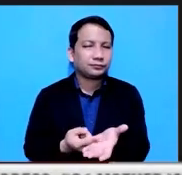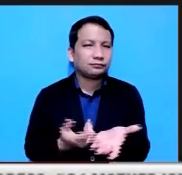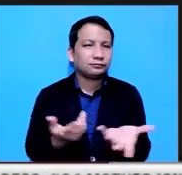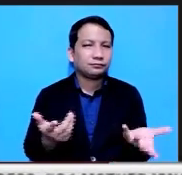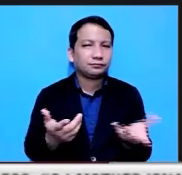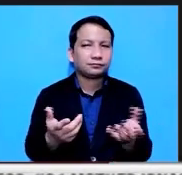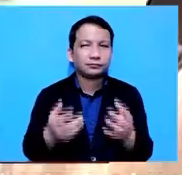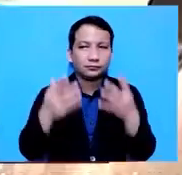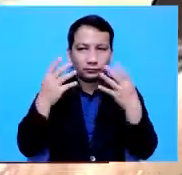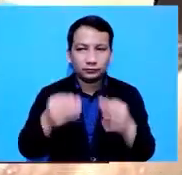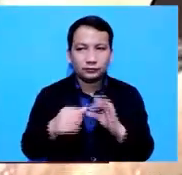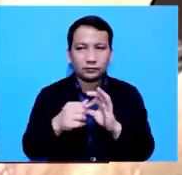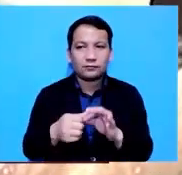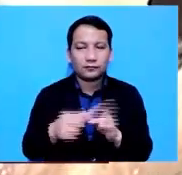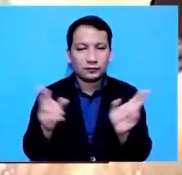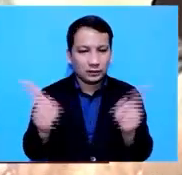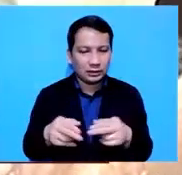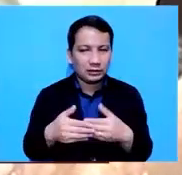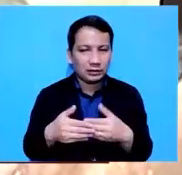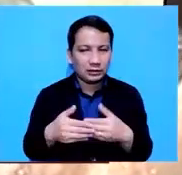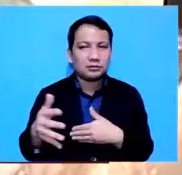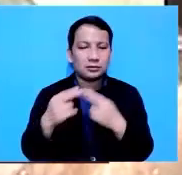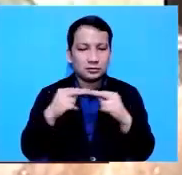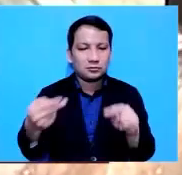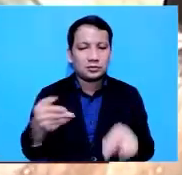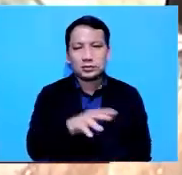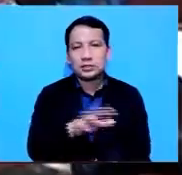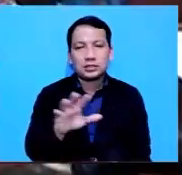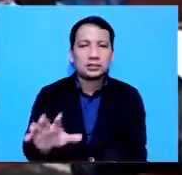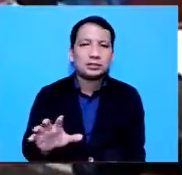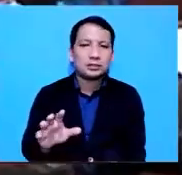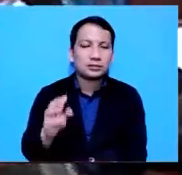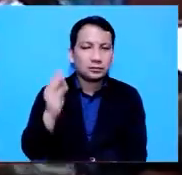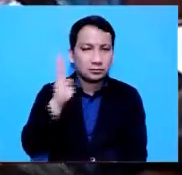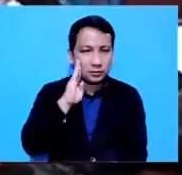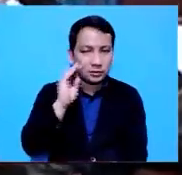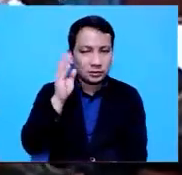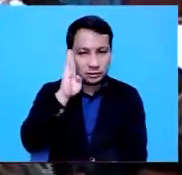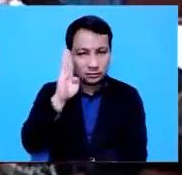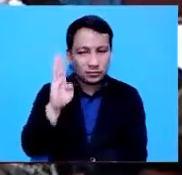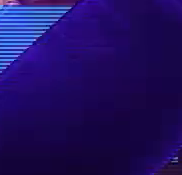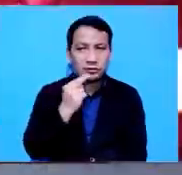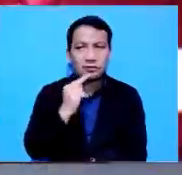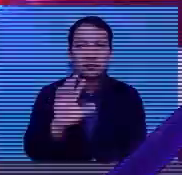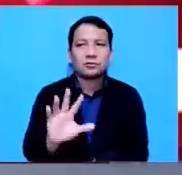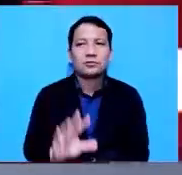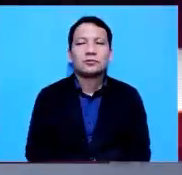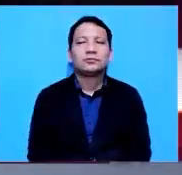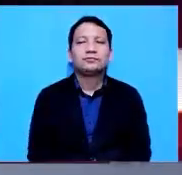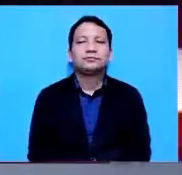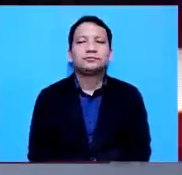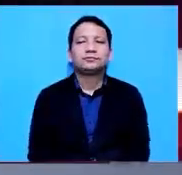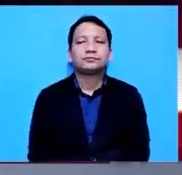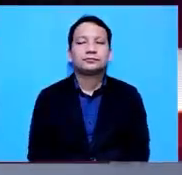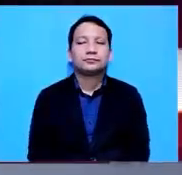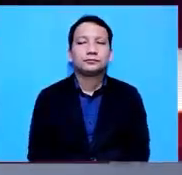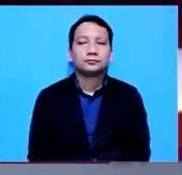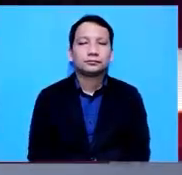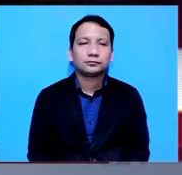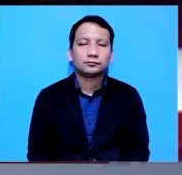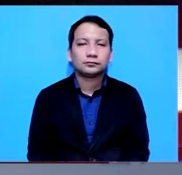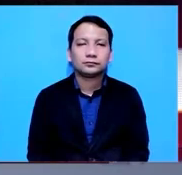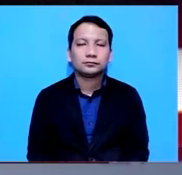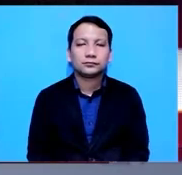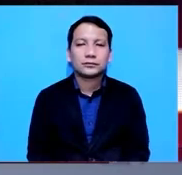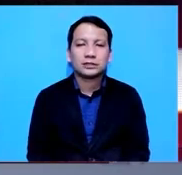madidesisyonan yan very soon. Nagbabalita mula sa Frontline, Brian Basa, News 5. Humihingi ng